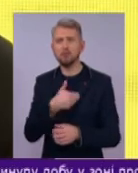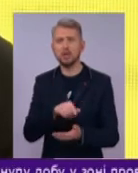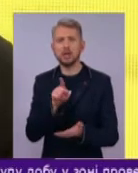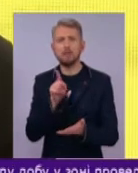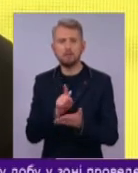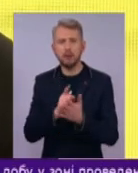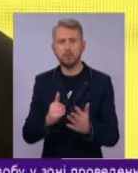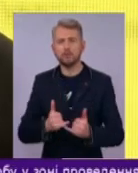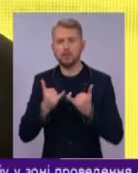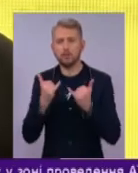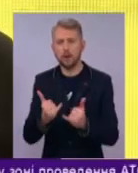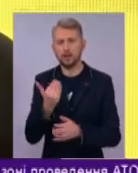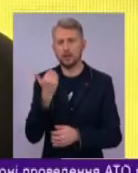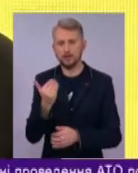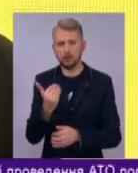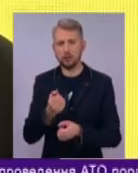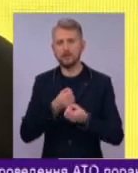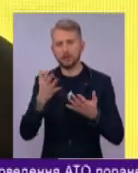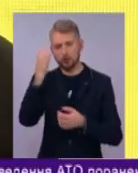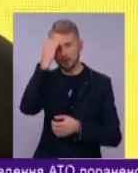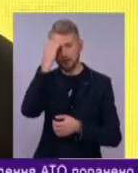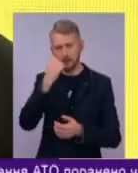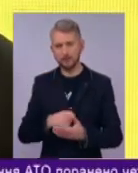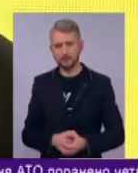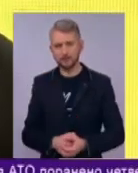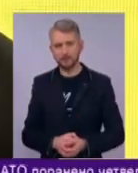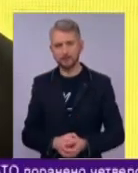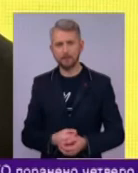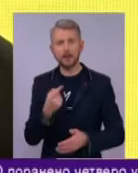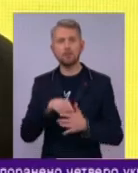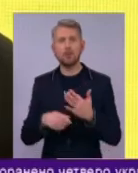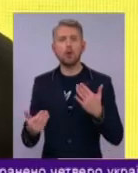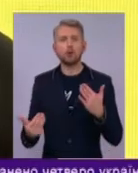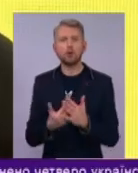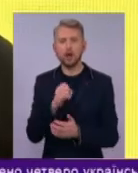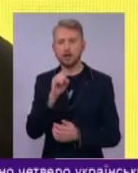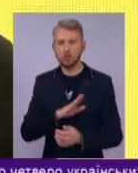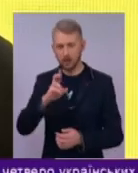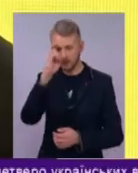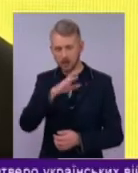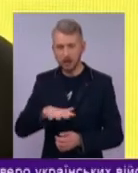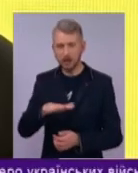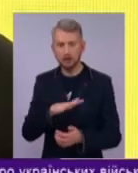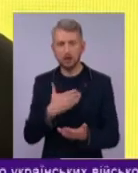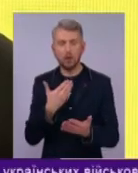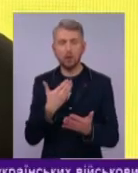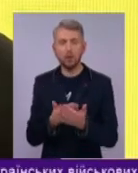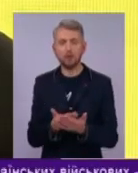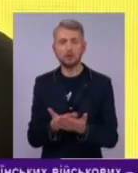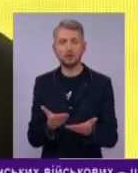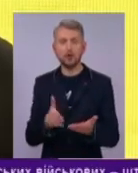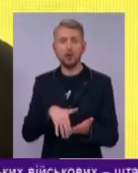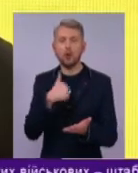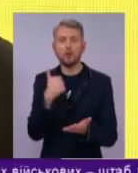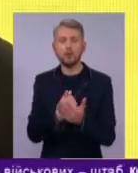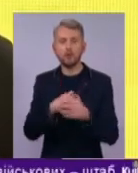маємо вшанувати їхню світлу пам'ять. Бо нова європейська країна, от